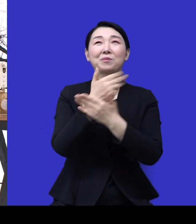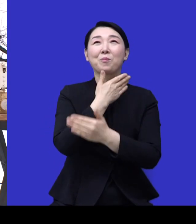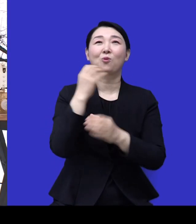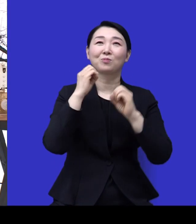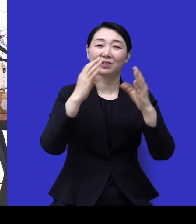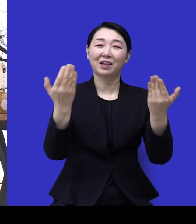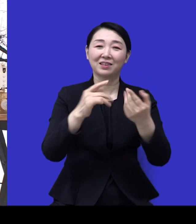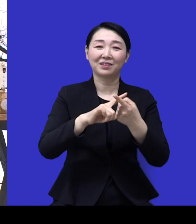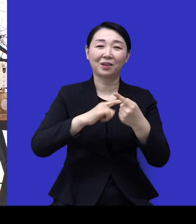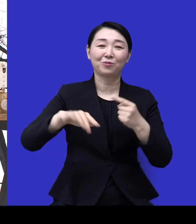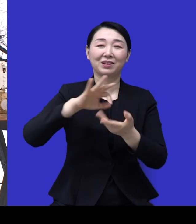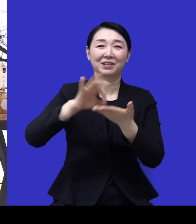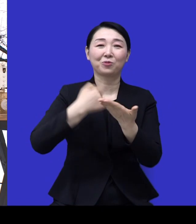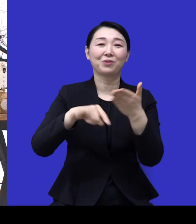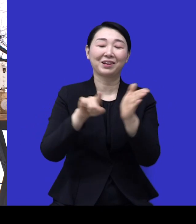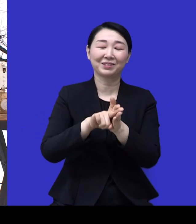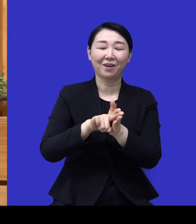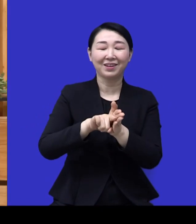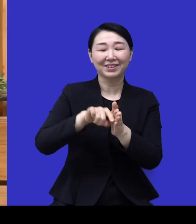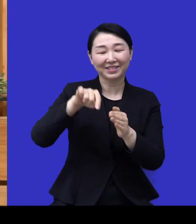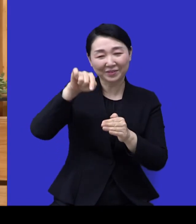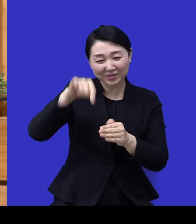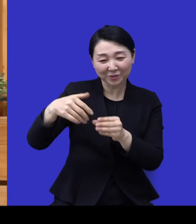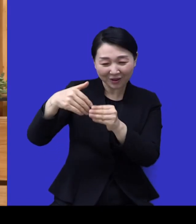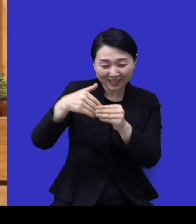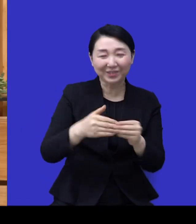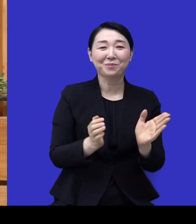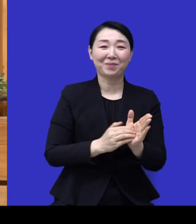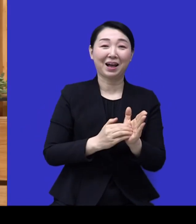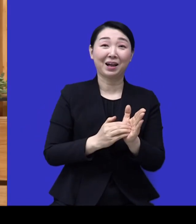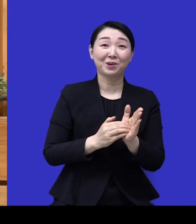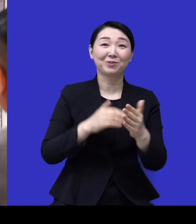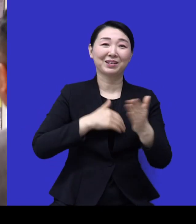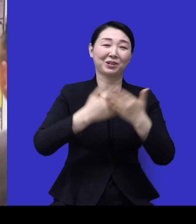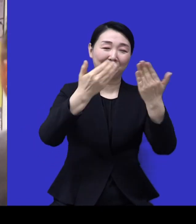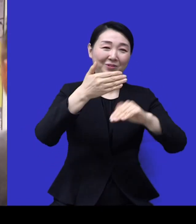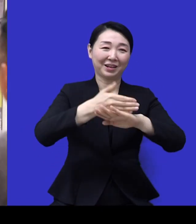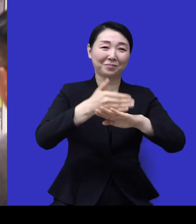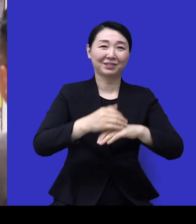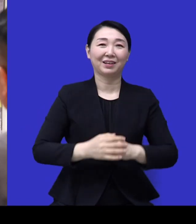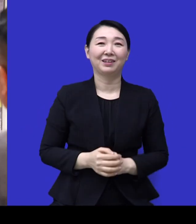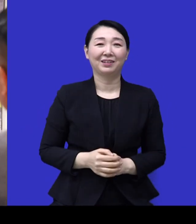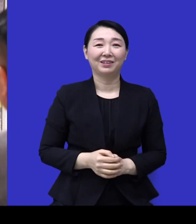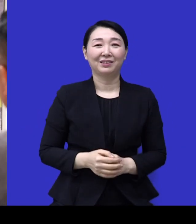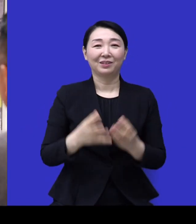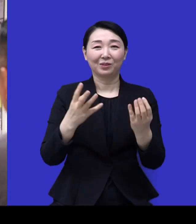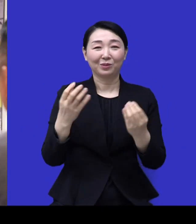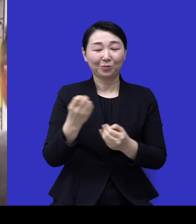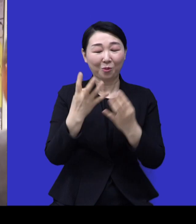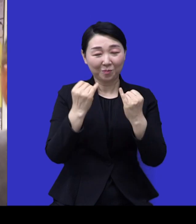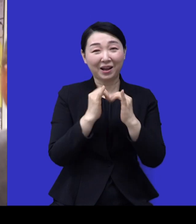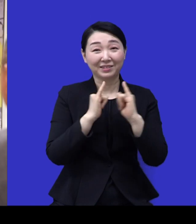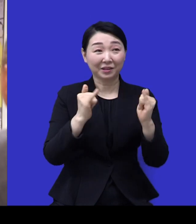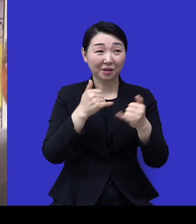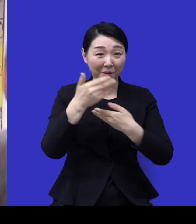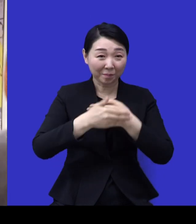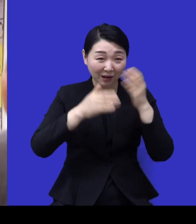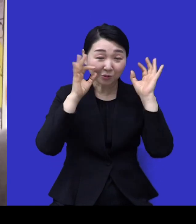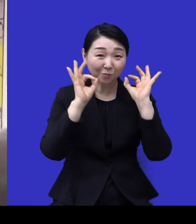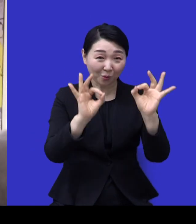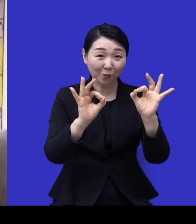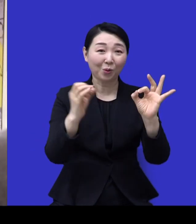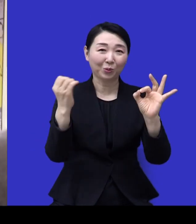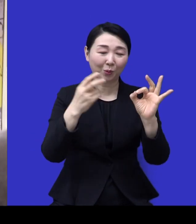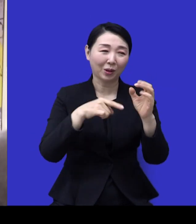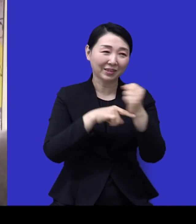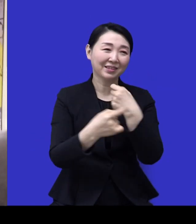일에 우리를 사용하기 위해 여기 앉히신 게 아닐까요? 그렇게 저에게 설레임을 주셔서 감사하고 아마 많은 분들이 이 오늘 이 방송을 보시고 저도